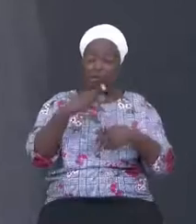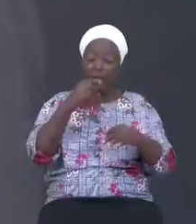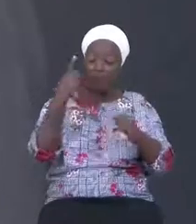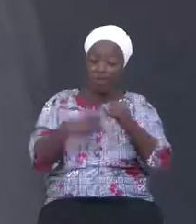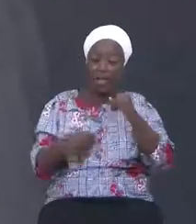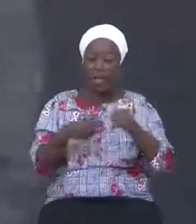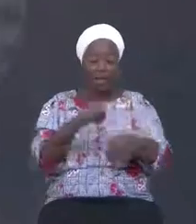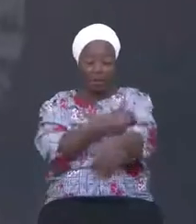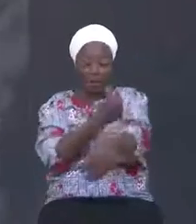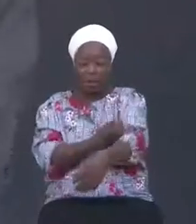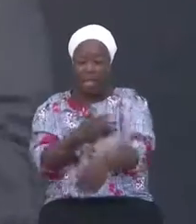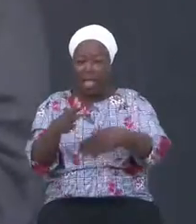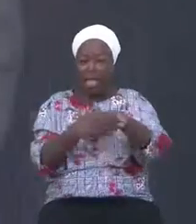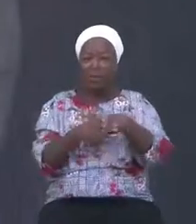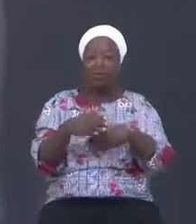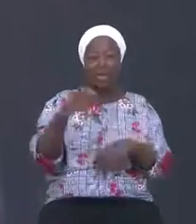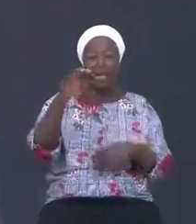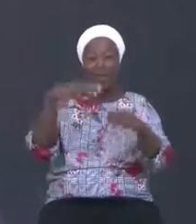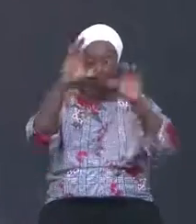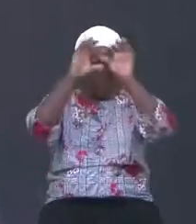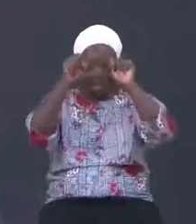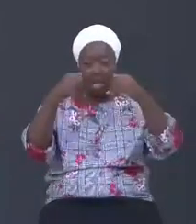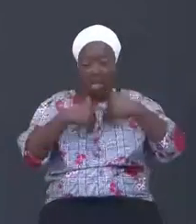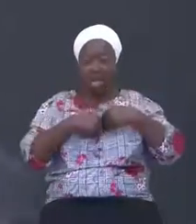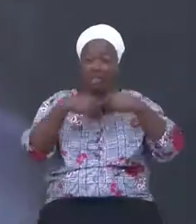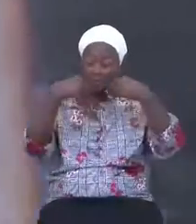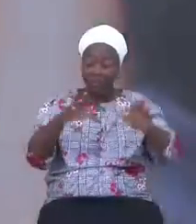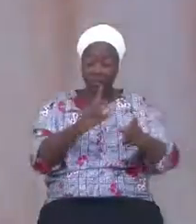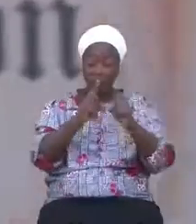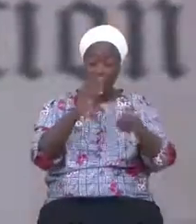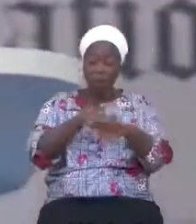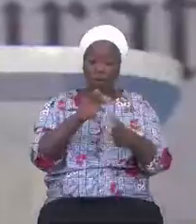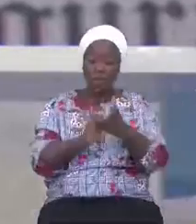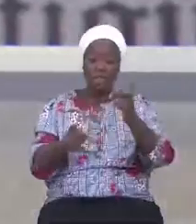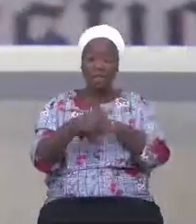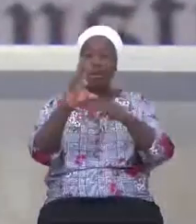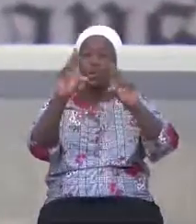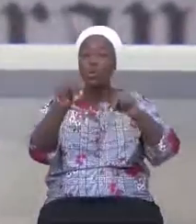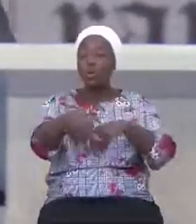après qu'il ait parlé sur cette plateforme ce jour-là,